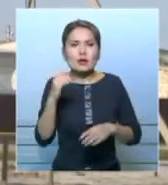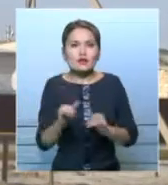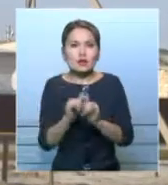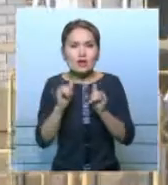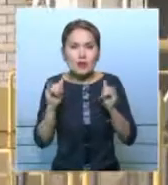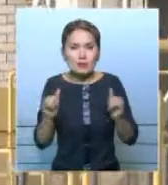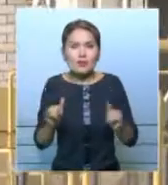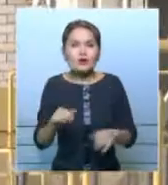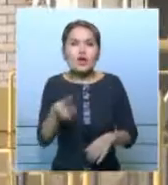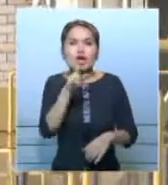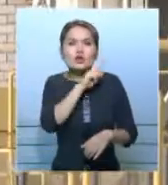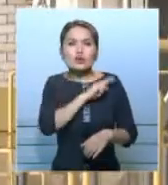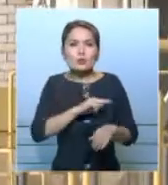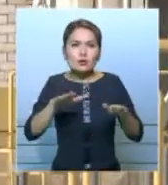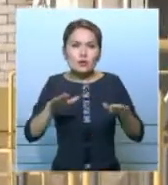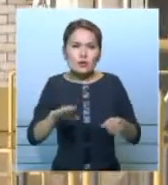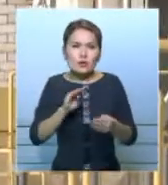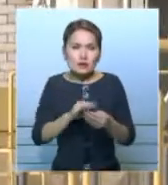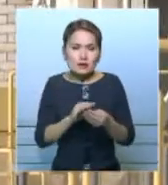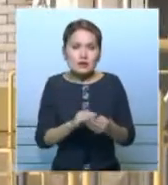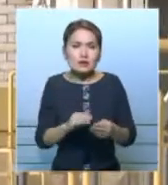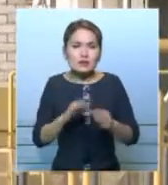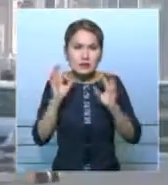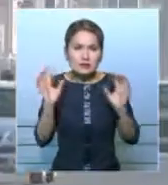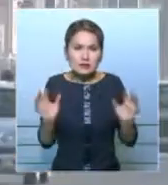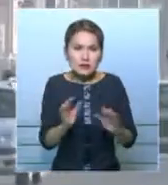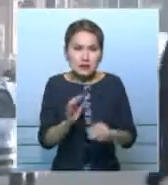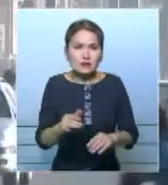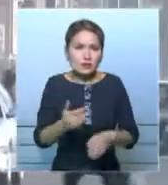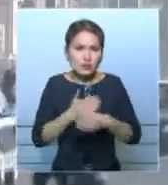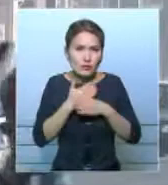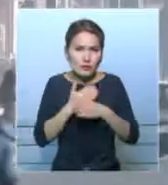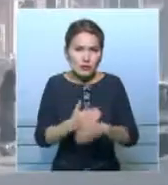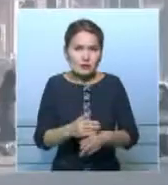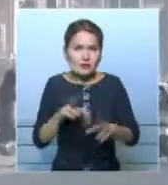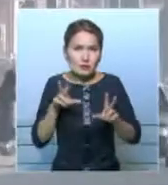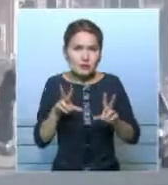сияқты бірқатар әлеуметтік мәселелердің оң шешімін табуына атсалыспақшы.